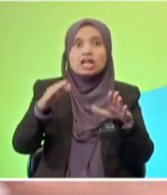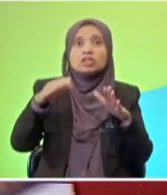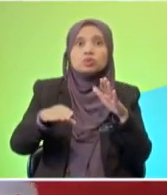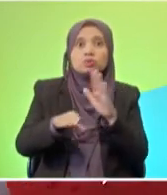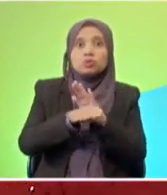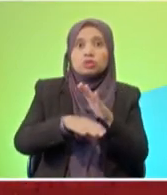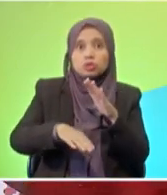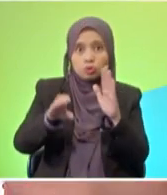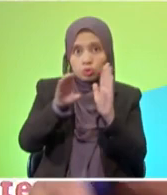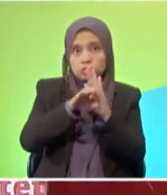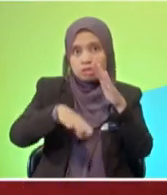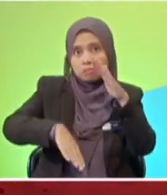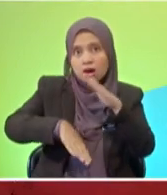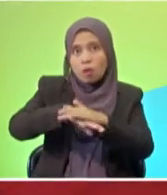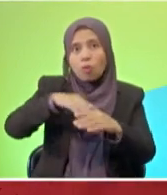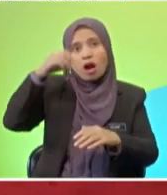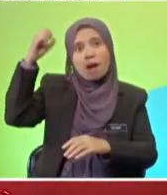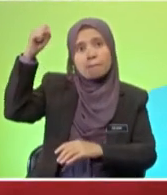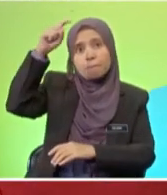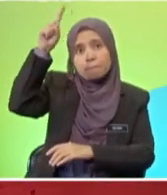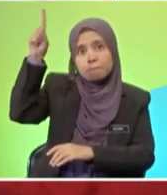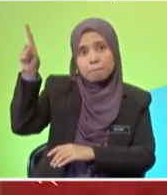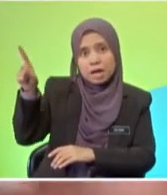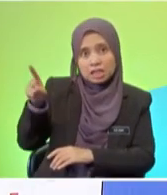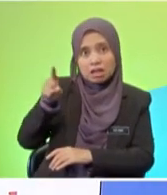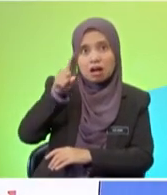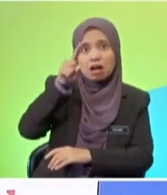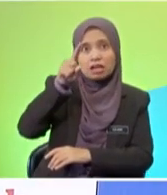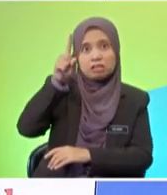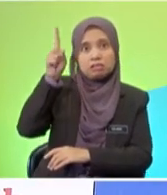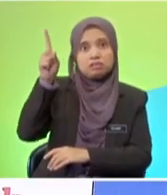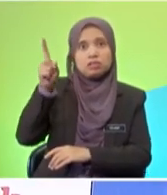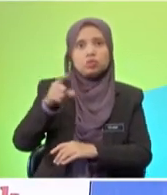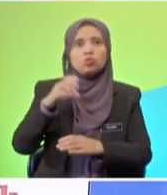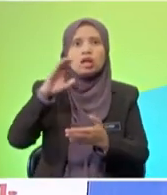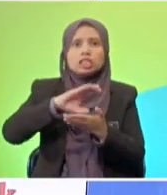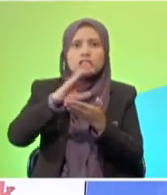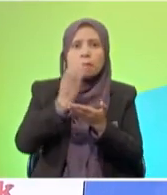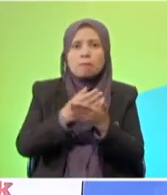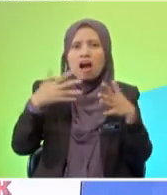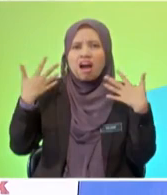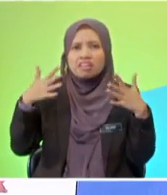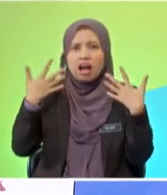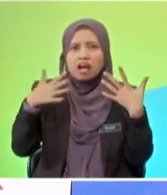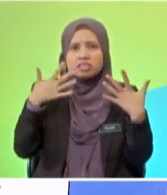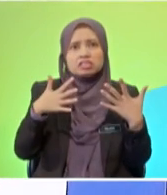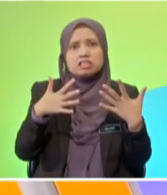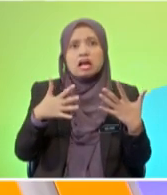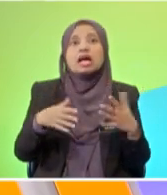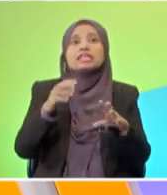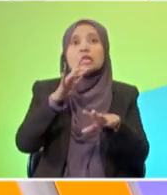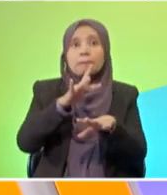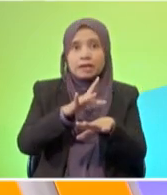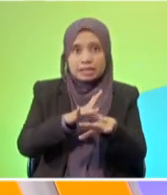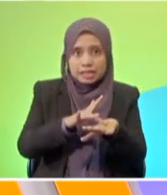yang sangat terik di negara yang bercocok panas Oke seandainya kita